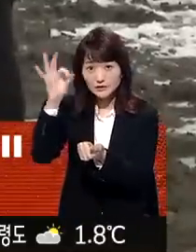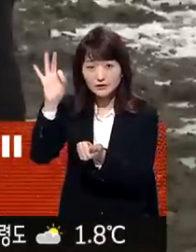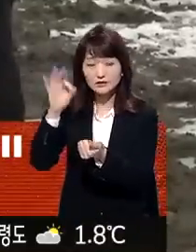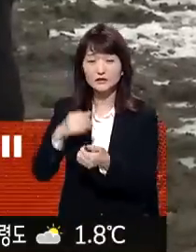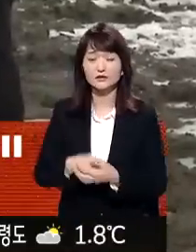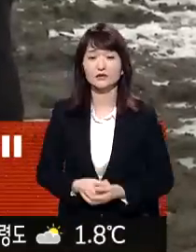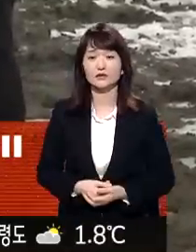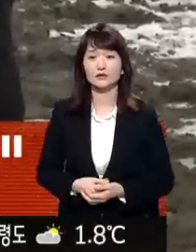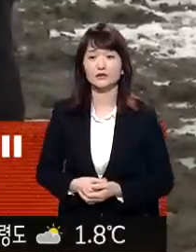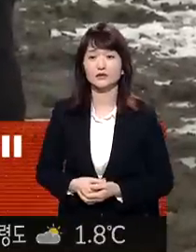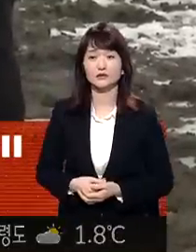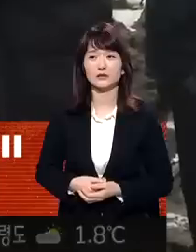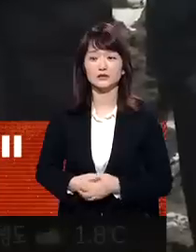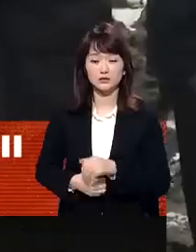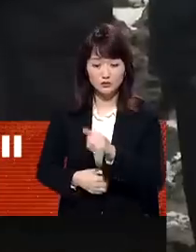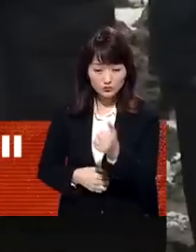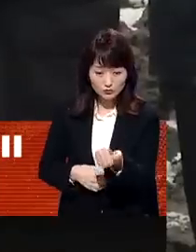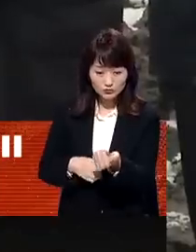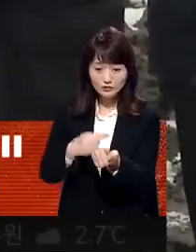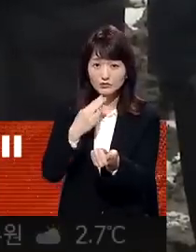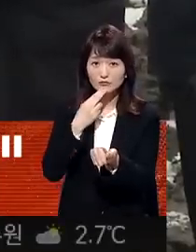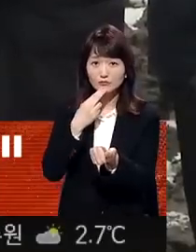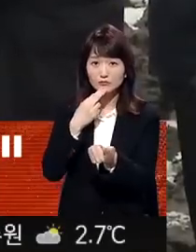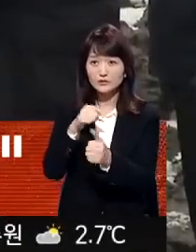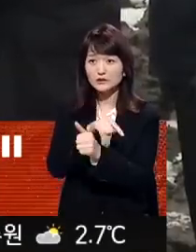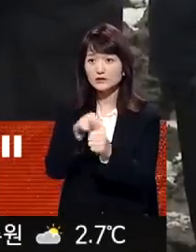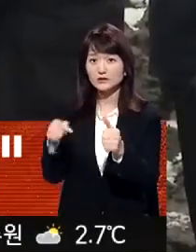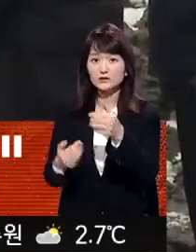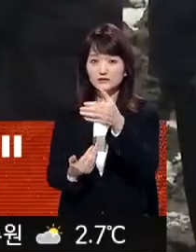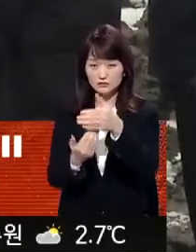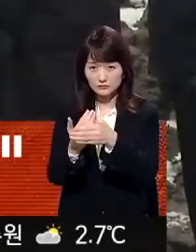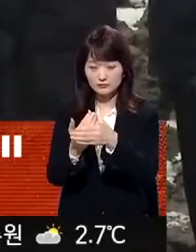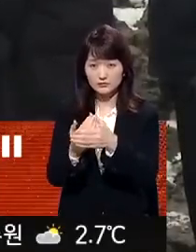이른바 시신 없는 살인 사건이 지금 된 상황입니다.